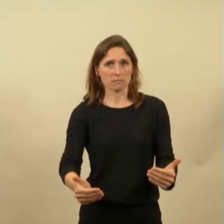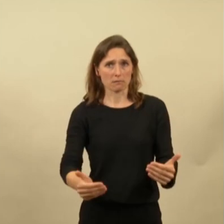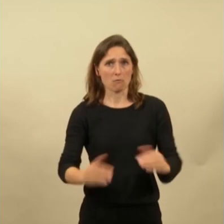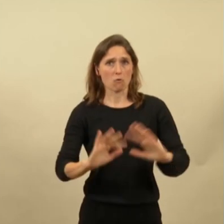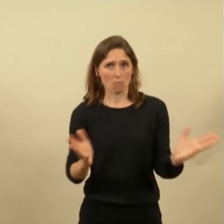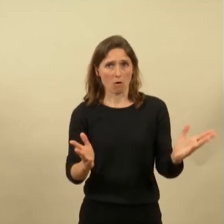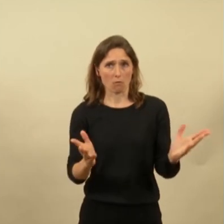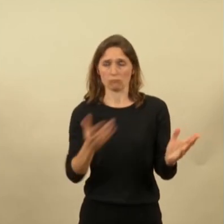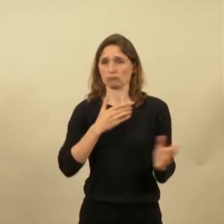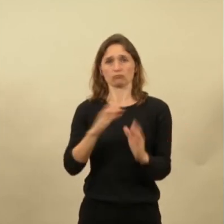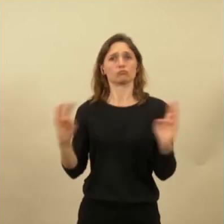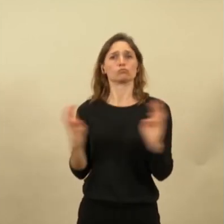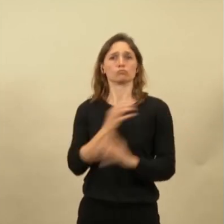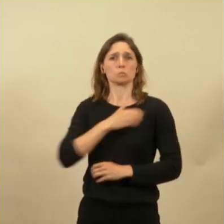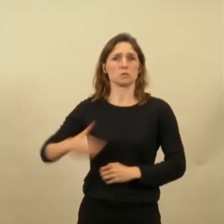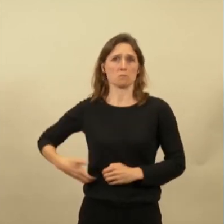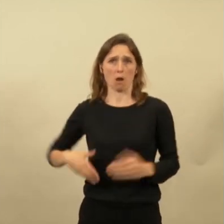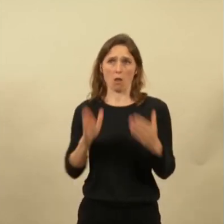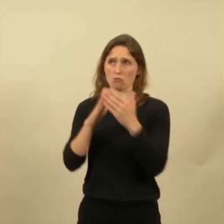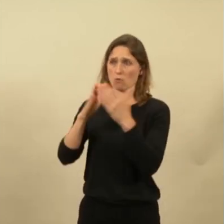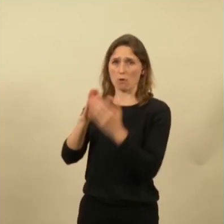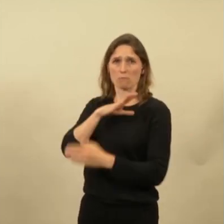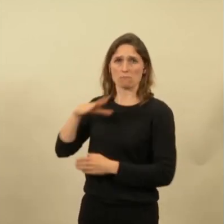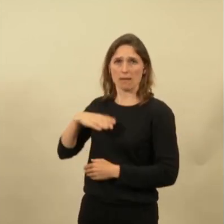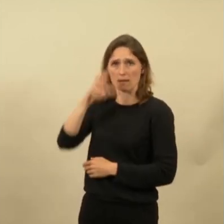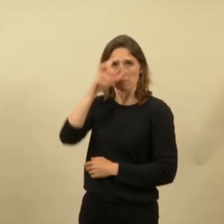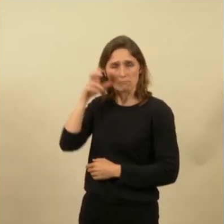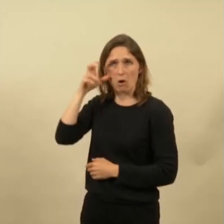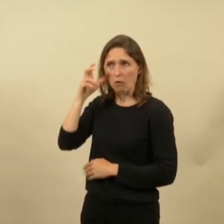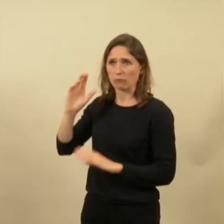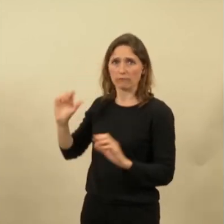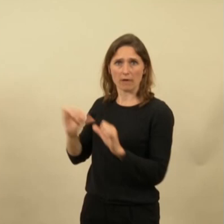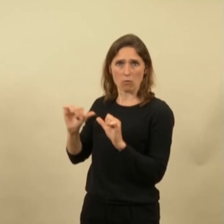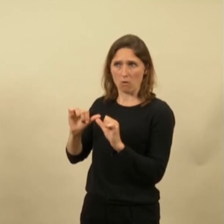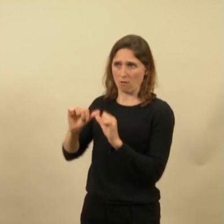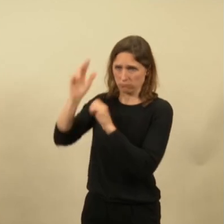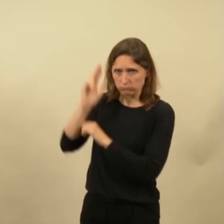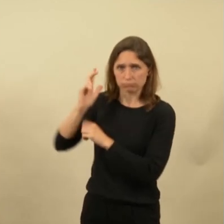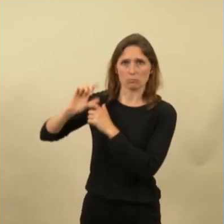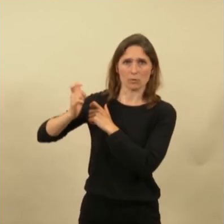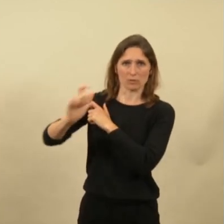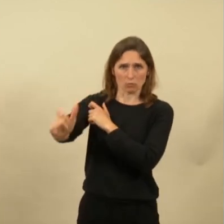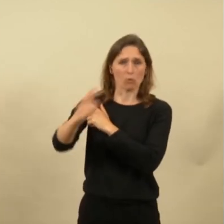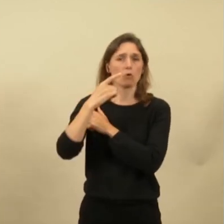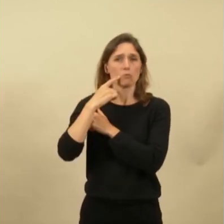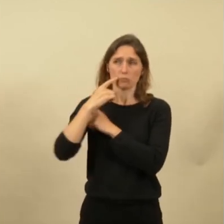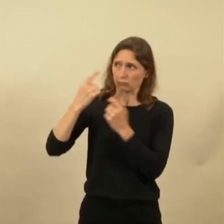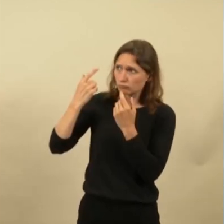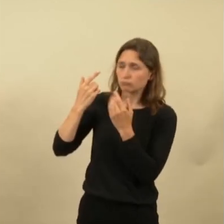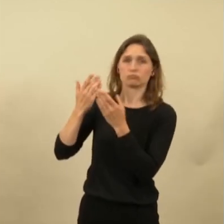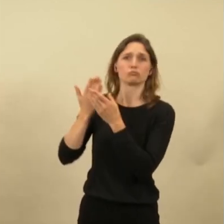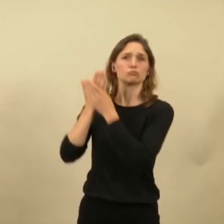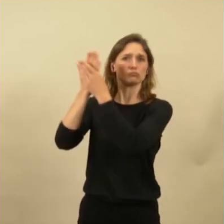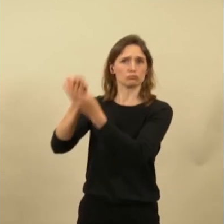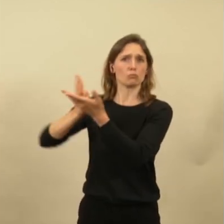le conseil municipal de Grenoble demande à Madame borne d'engager la procédure visant à déposer un projet de loi en